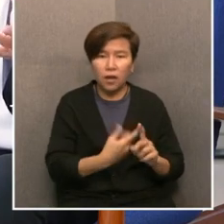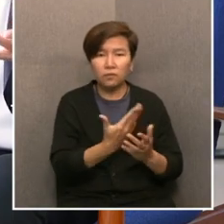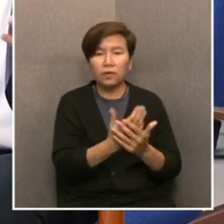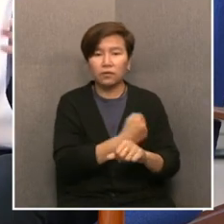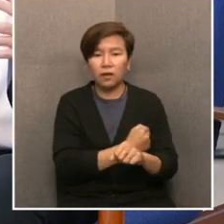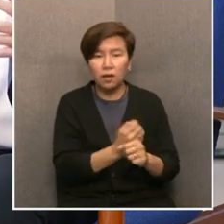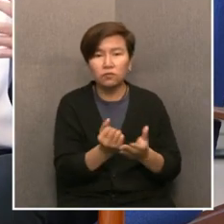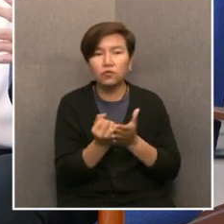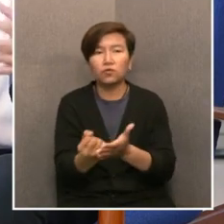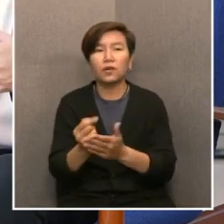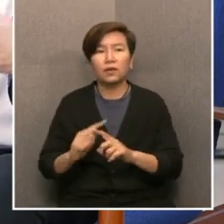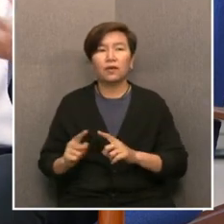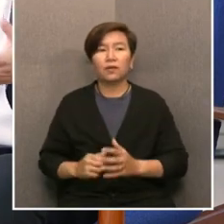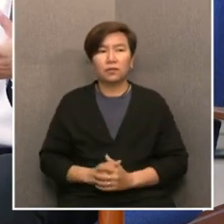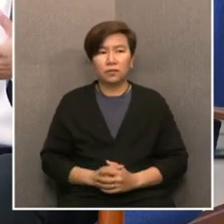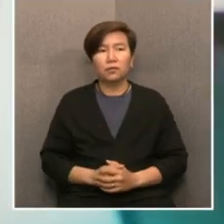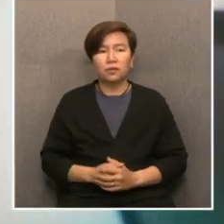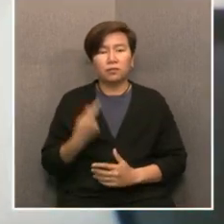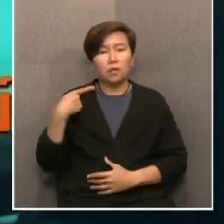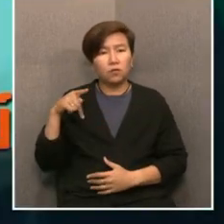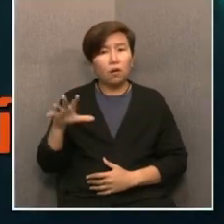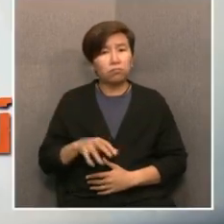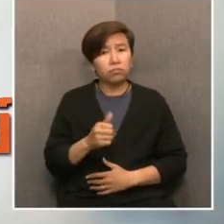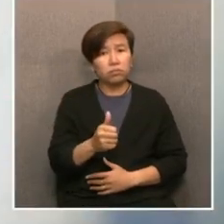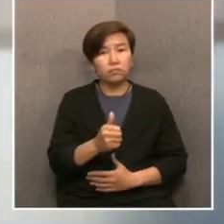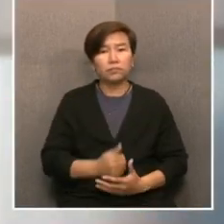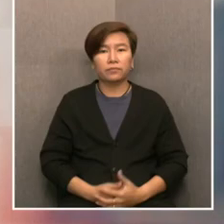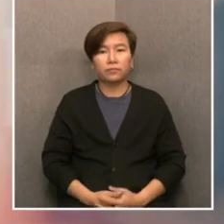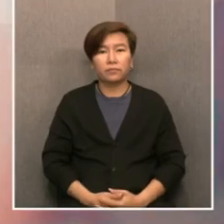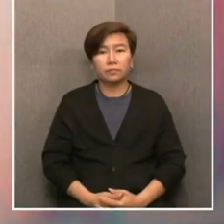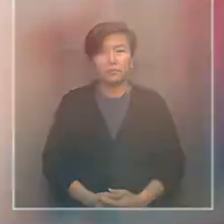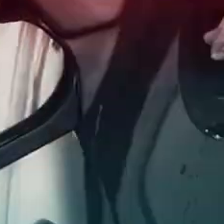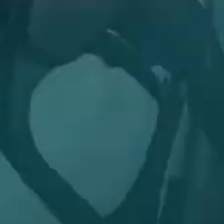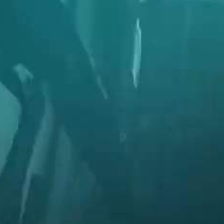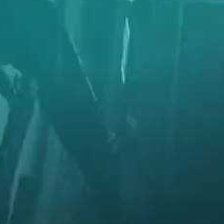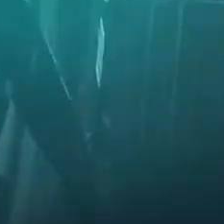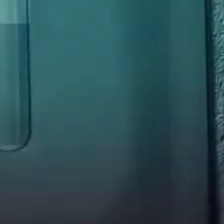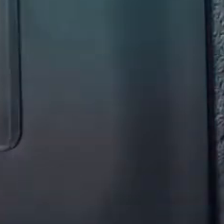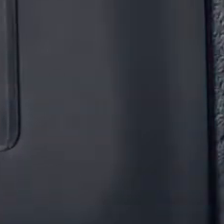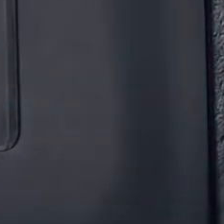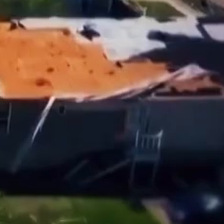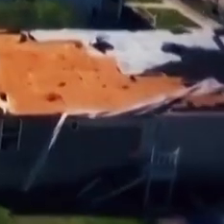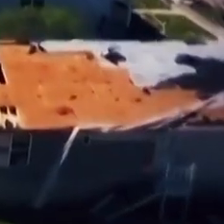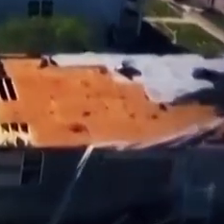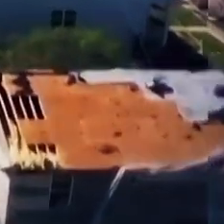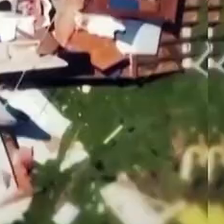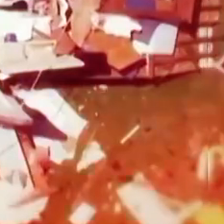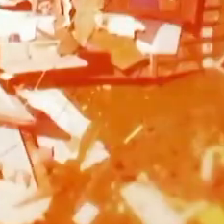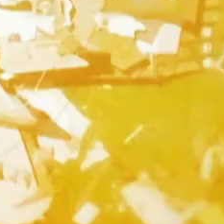ยเหลือเขาให้เจ้าของพื้นที่ยินยอมให้เราเอามาใช้ประโยชน์ได้